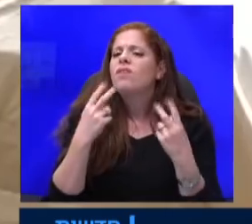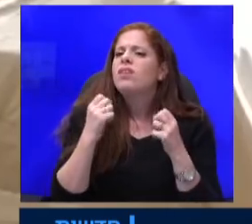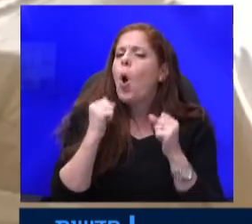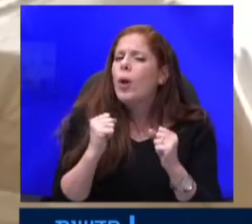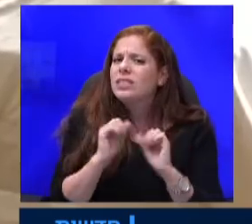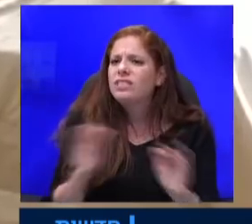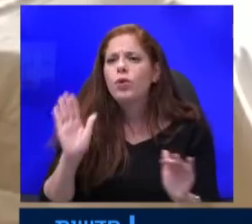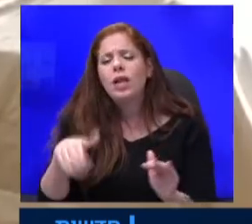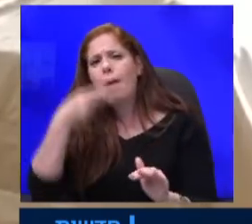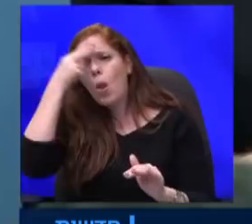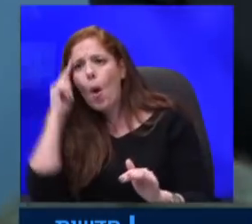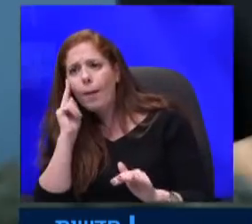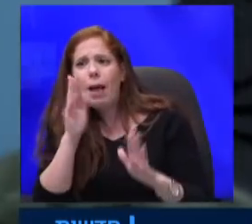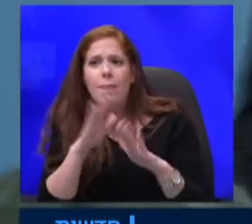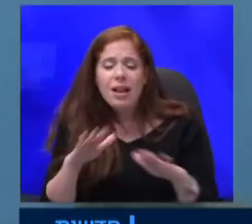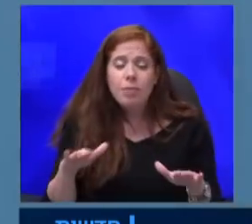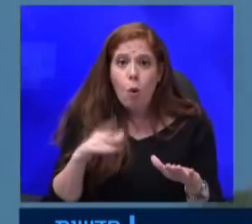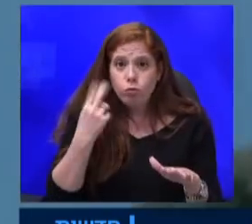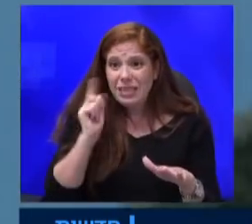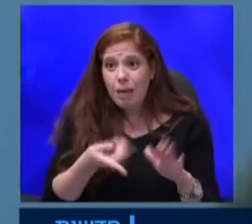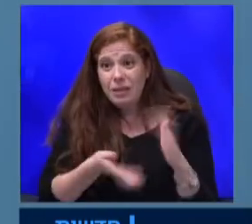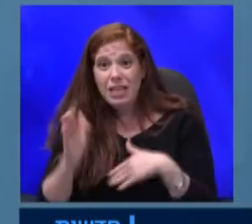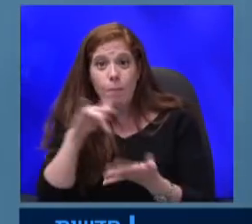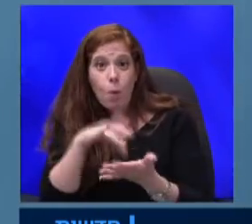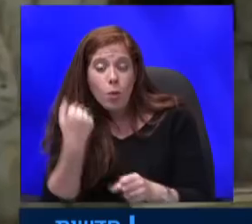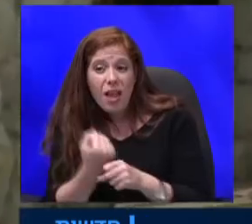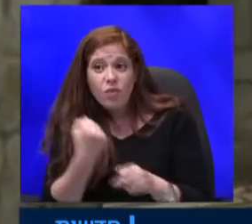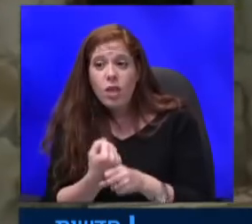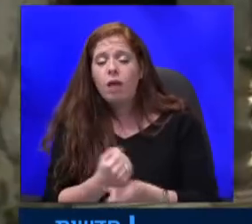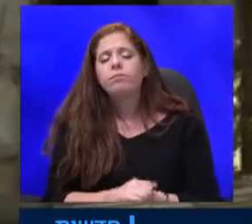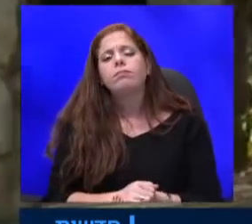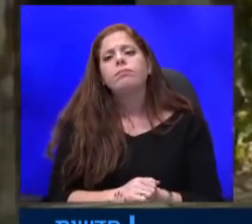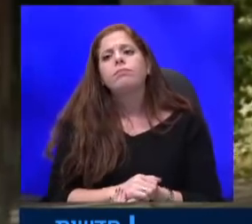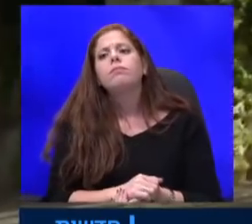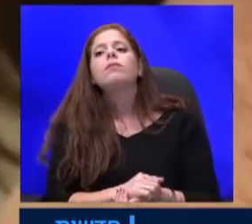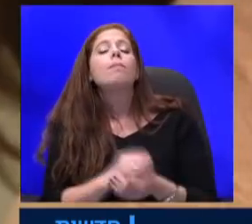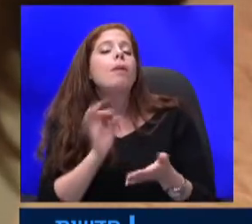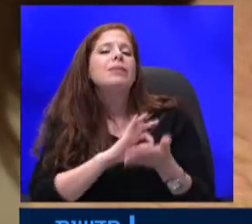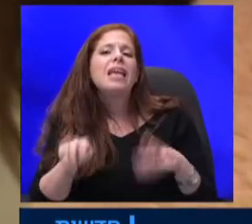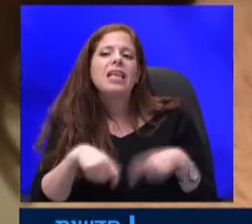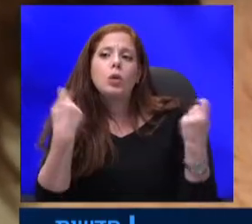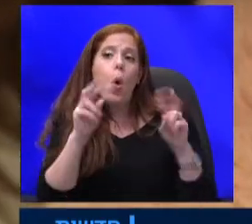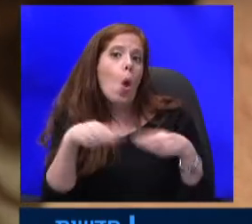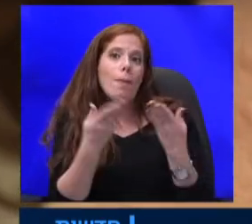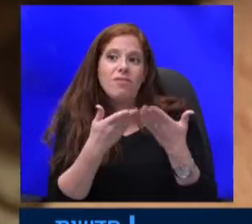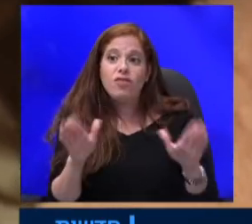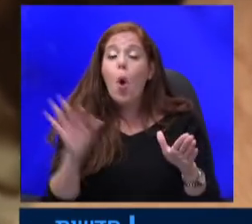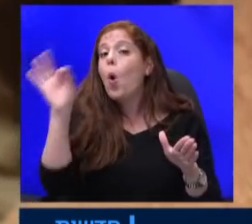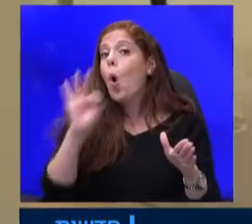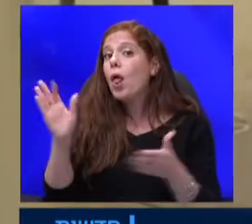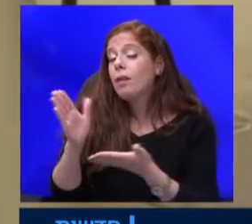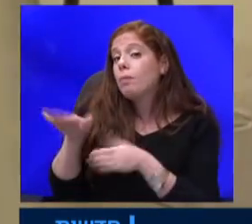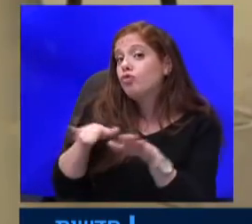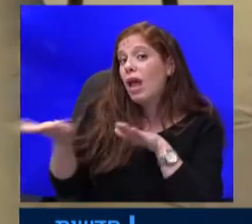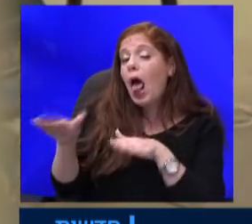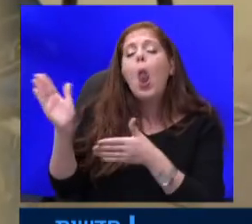שצריכים גם לצאת למקומות העבודה שלהם. במשרד החינוך לא יכולים להגיש מתווה לפתיחה כל עוד הממשלה לא תכריע מי חוזר ללימודים